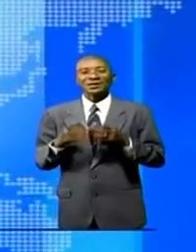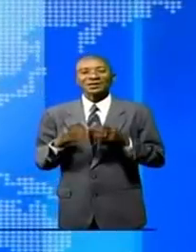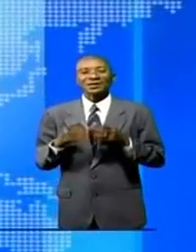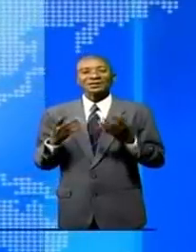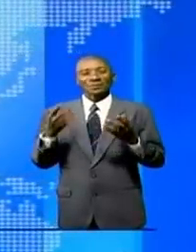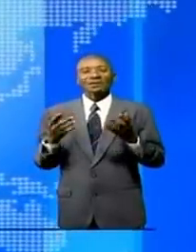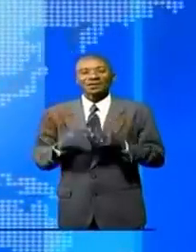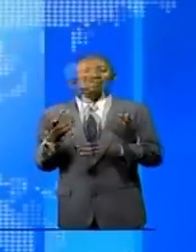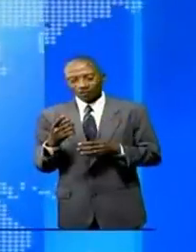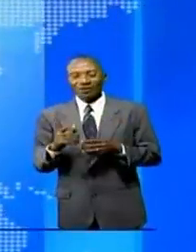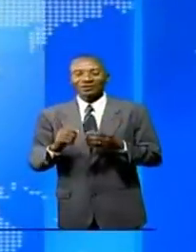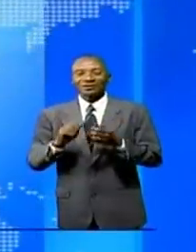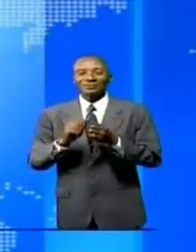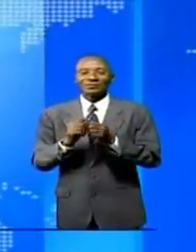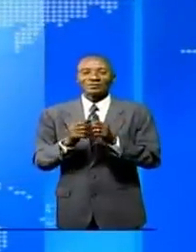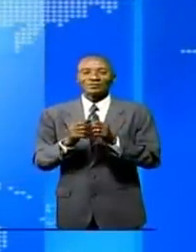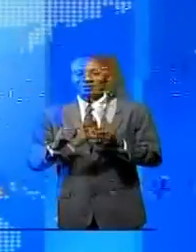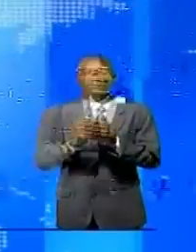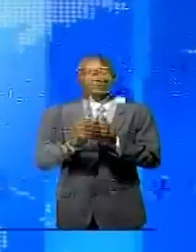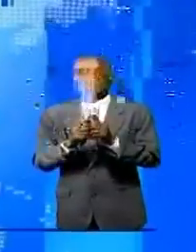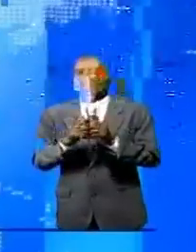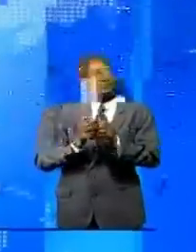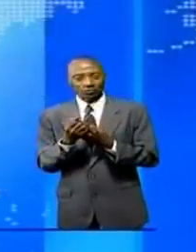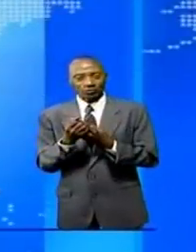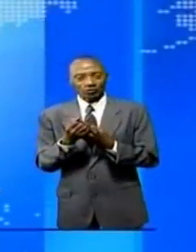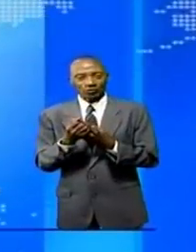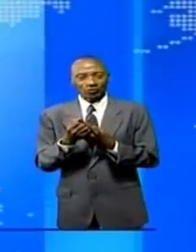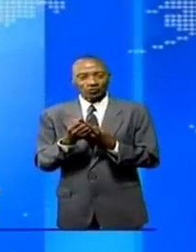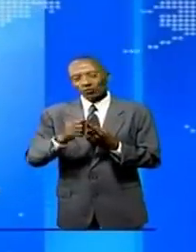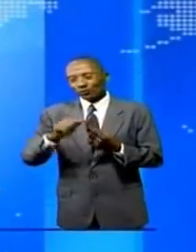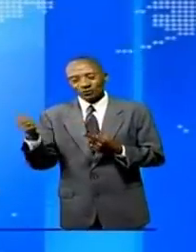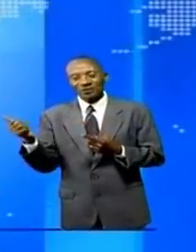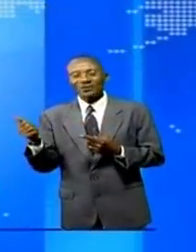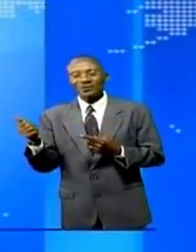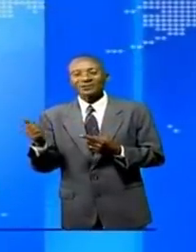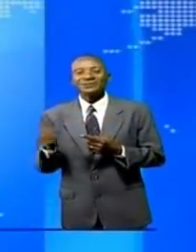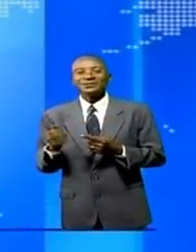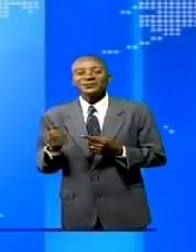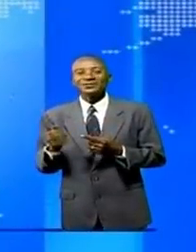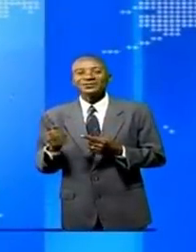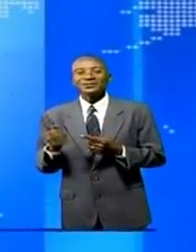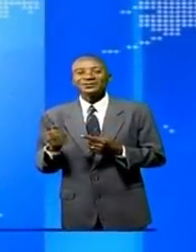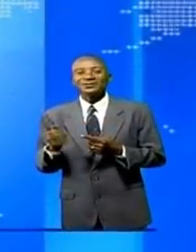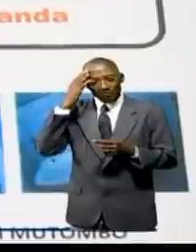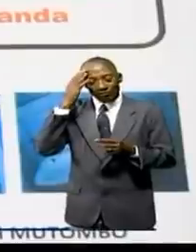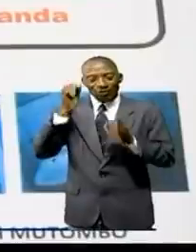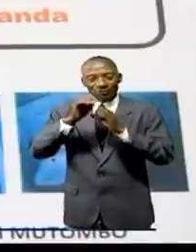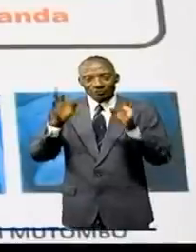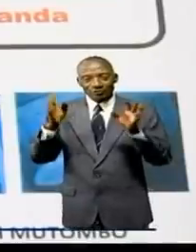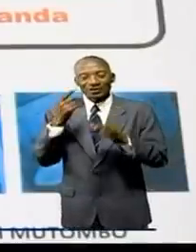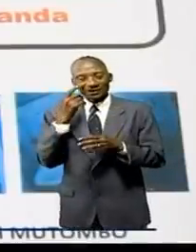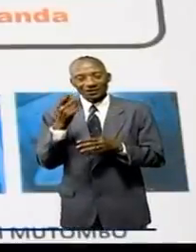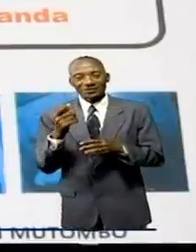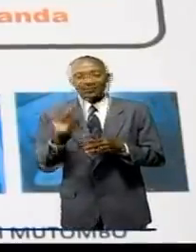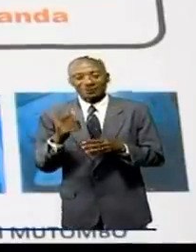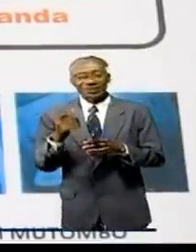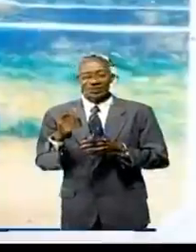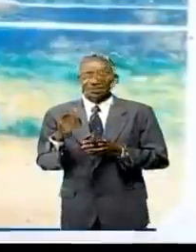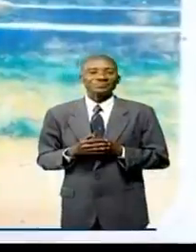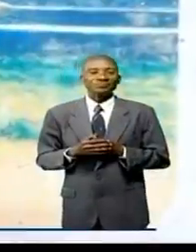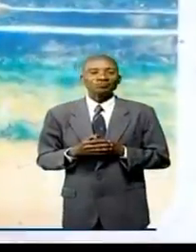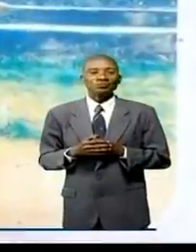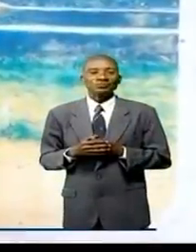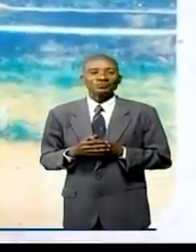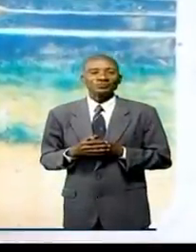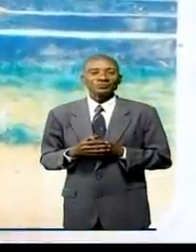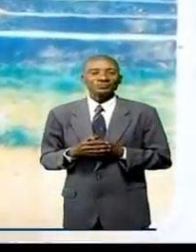présenté un bureau de lutte contre l'épidémie à coronavirus, nous fait savoir. Il est parmi les chercheurs